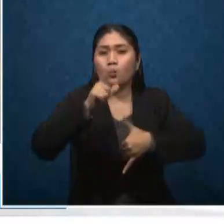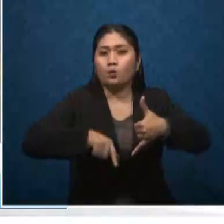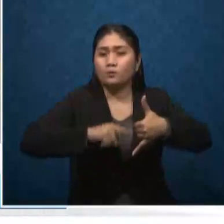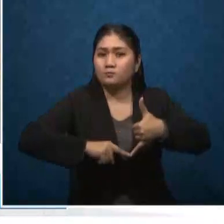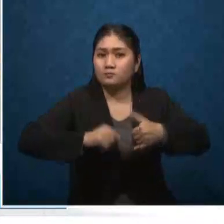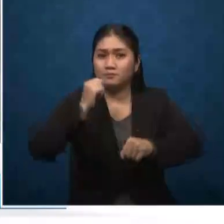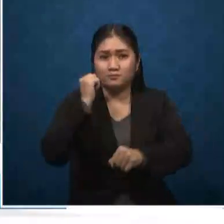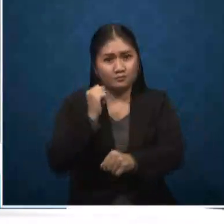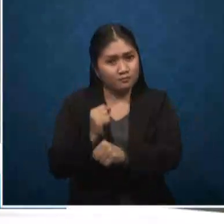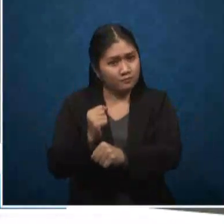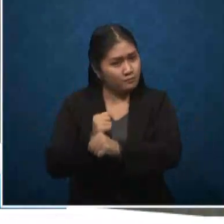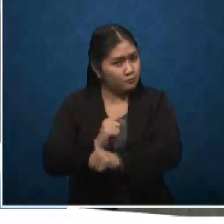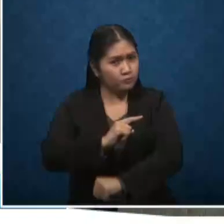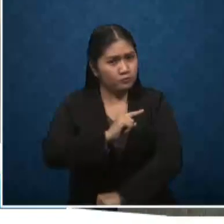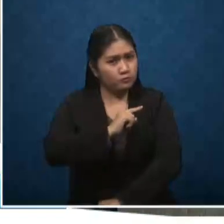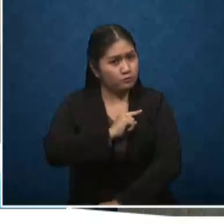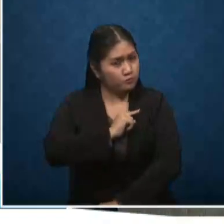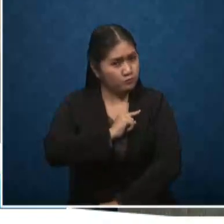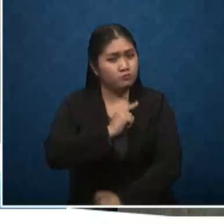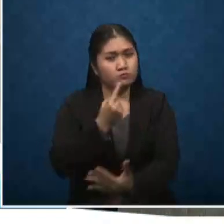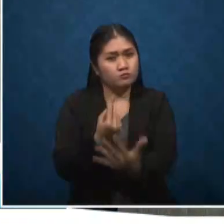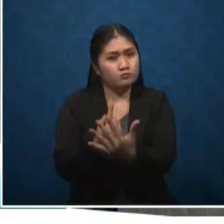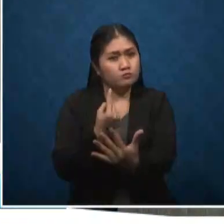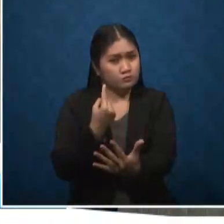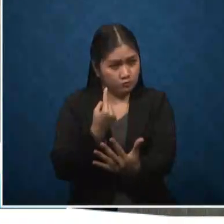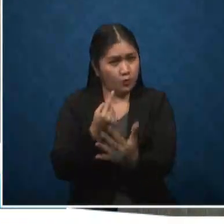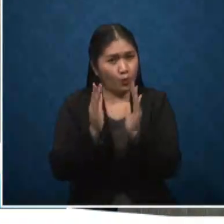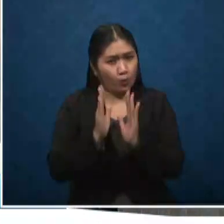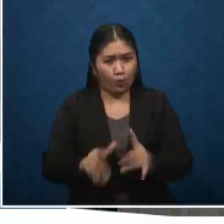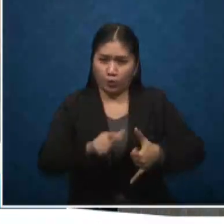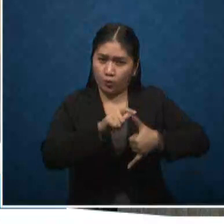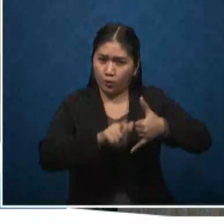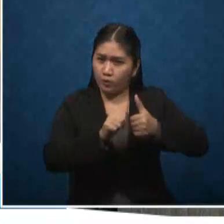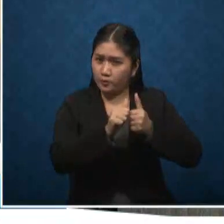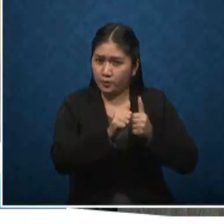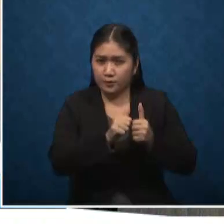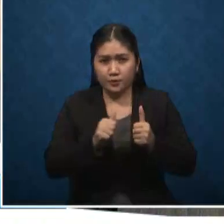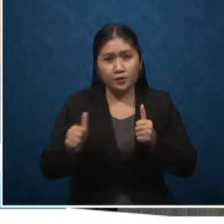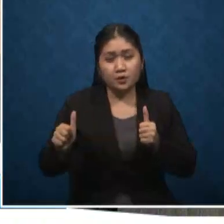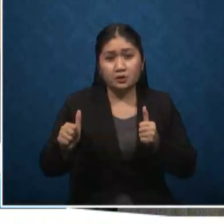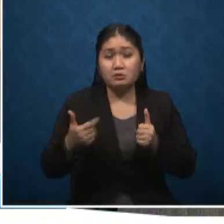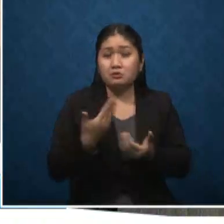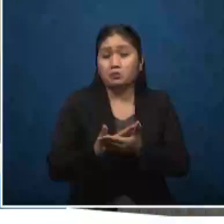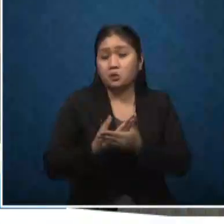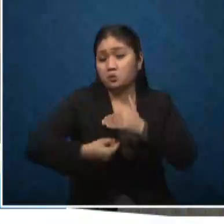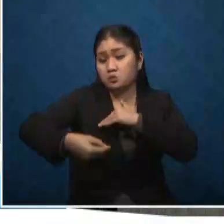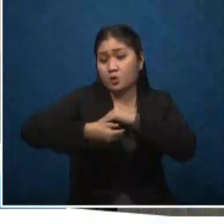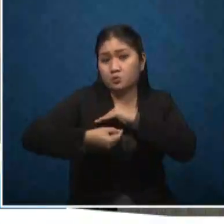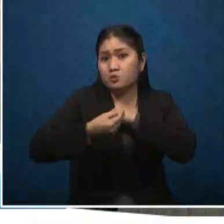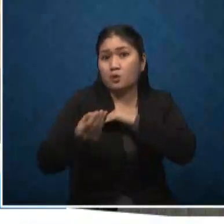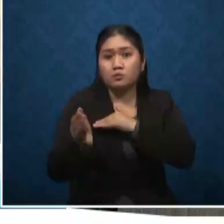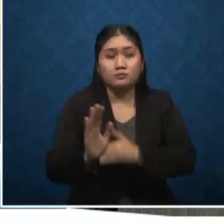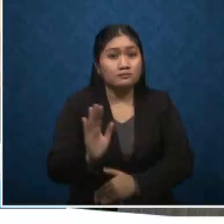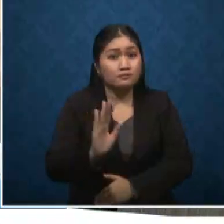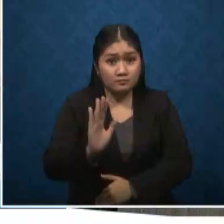นั่งทำหน้าที่แทนพวกเราสภาที่เป็นคนดีไม่ต้องซื้อเสียงเข้ามา